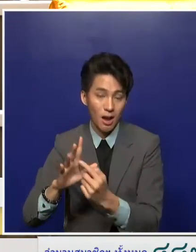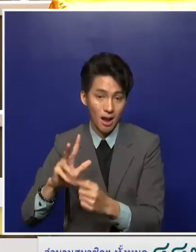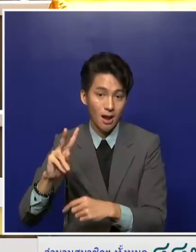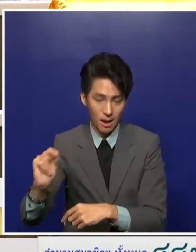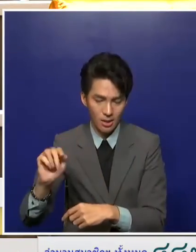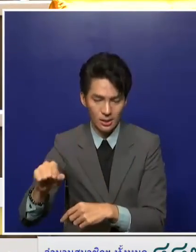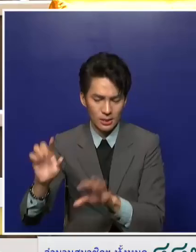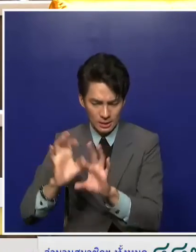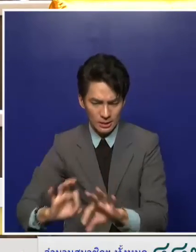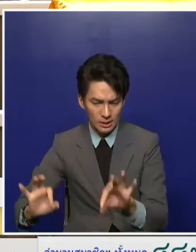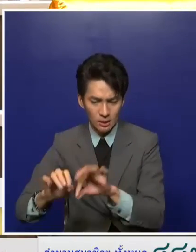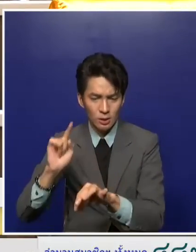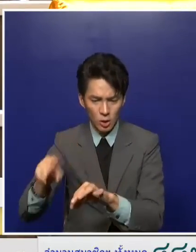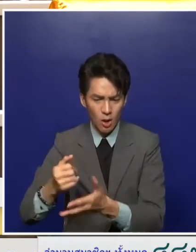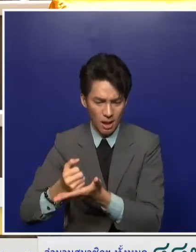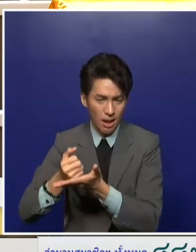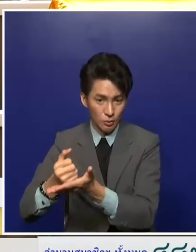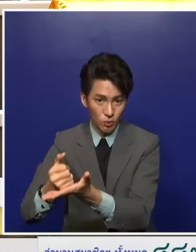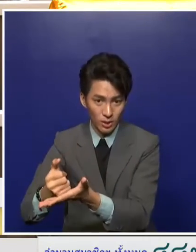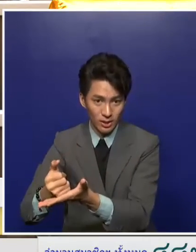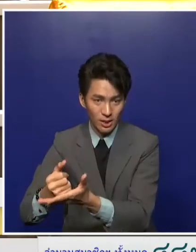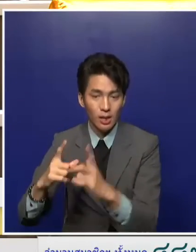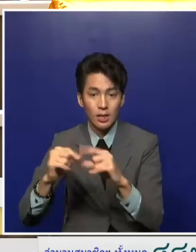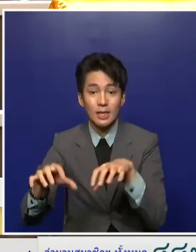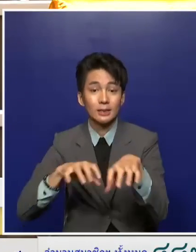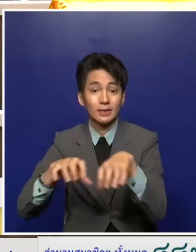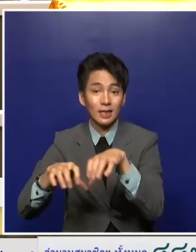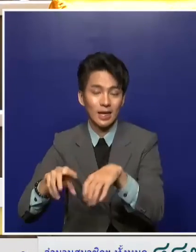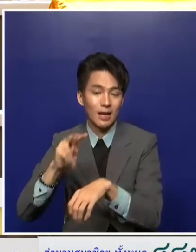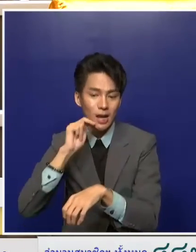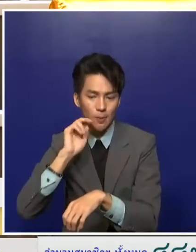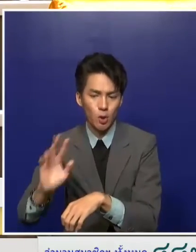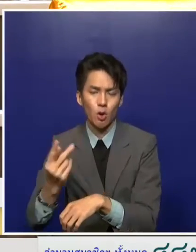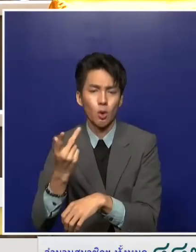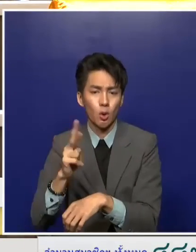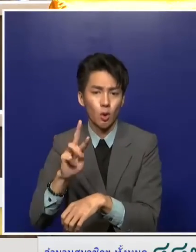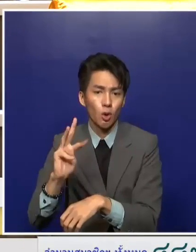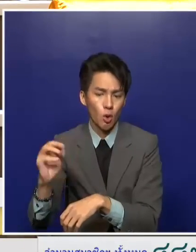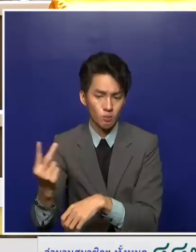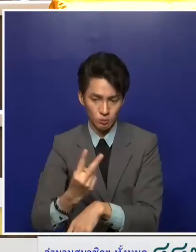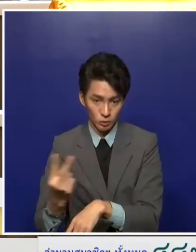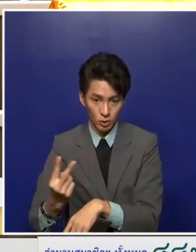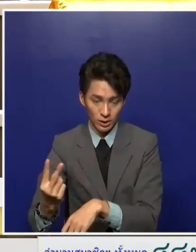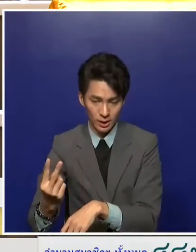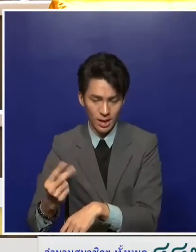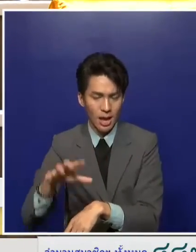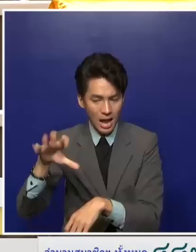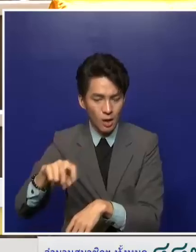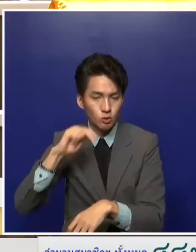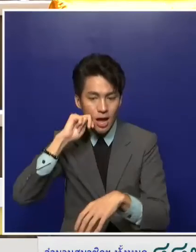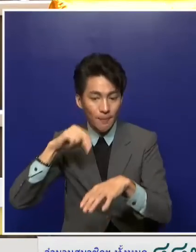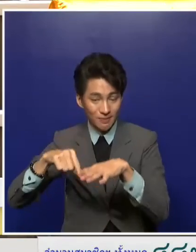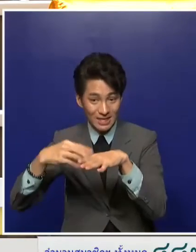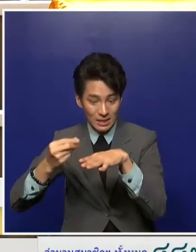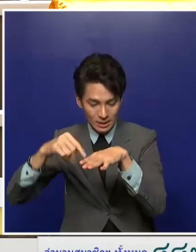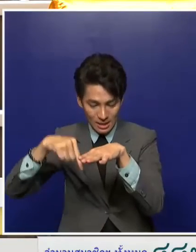จะให้ความสำคัญเกี่ยวกับการจัดการน้ำนะครับสำหรับ 2คนนี้ควรที่จะเพิ่มปริมาณน้ำใต้ดินนะครับให้เป็น